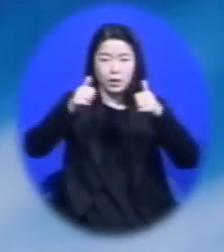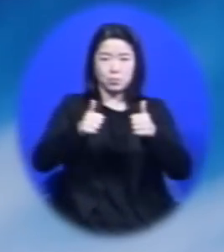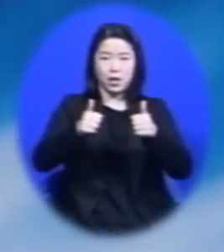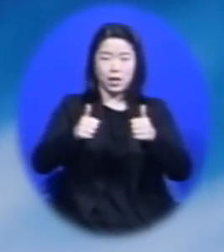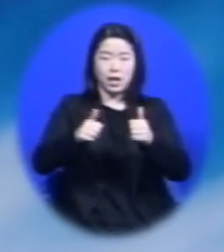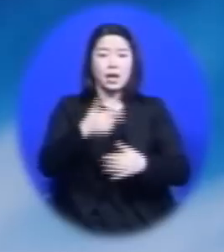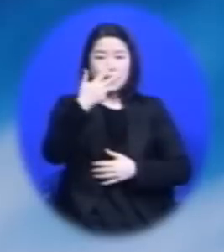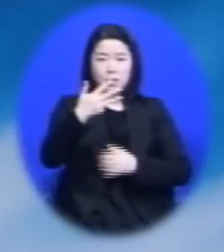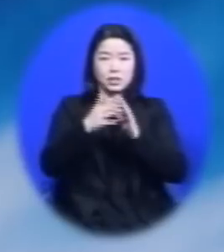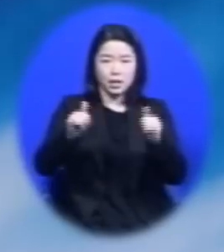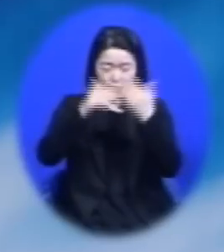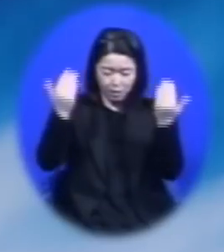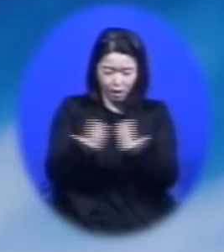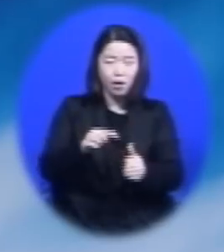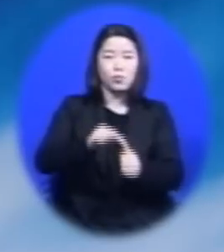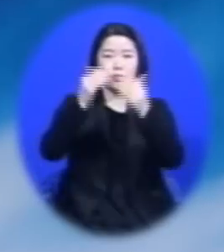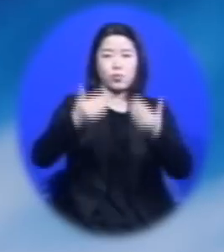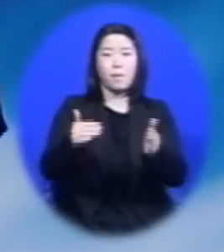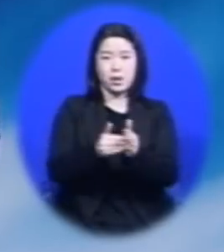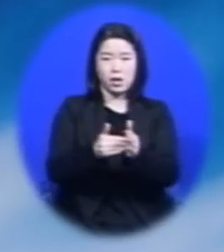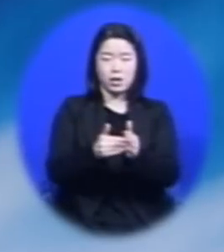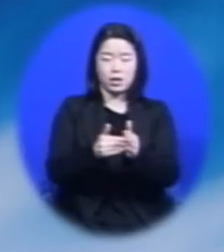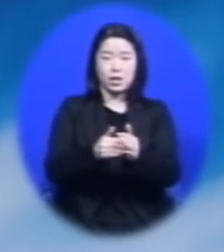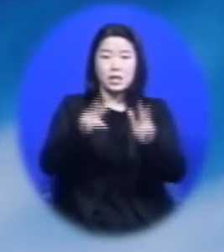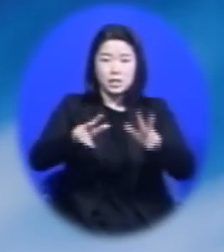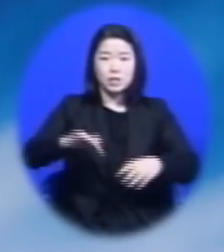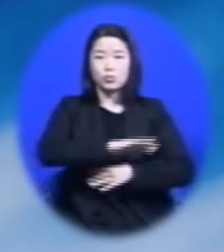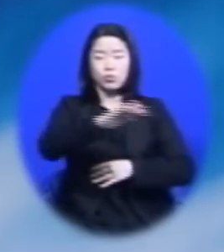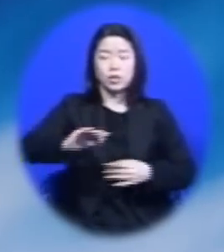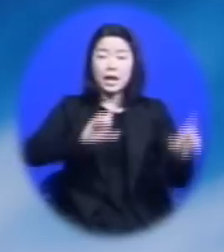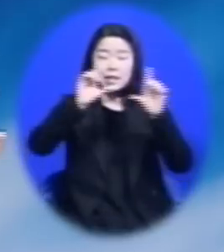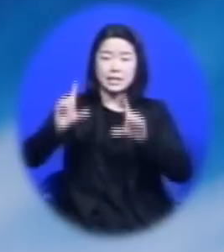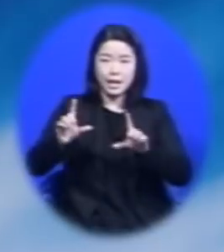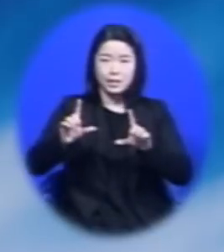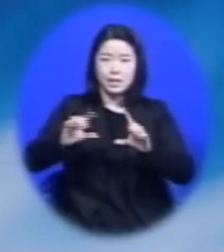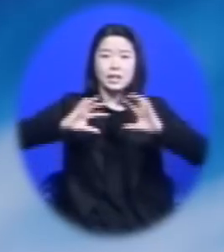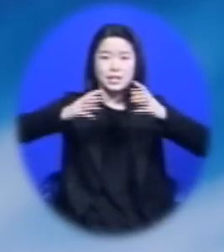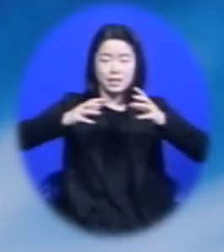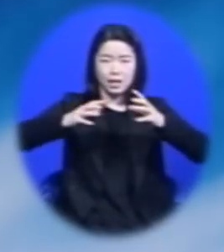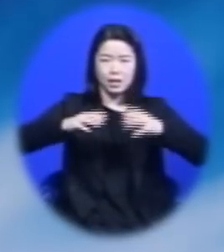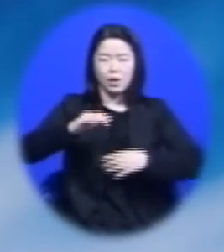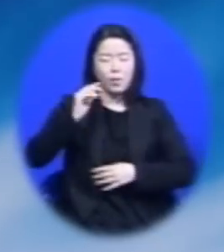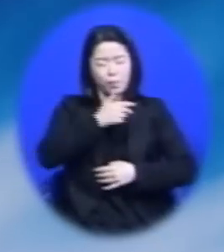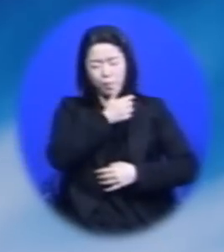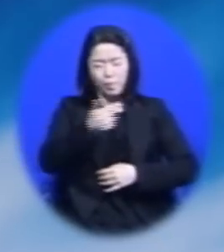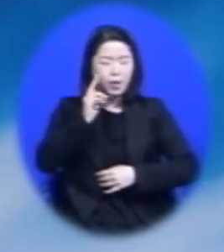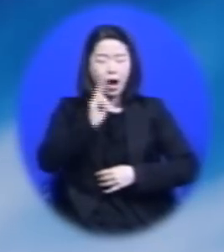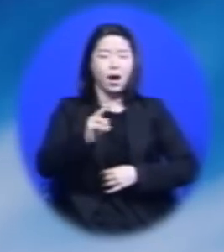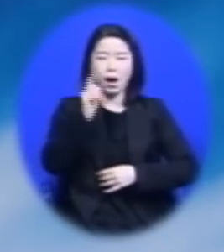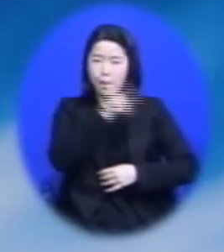다 구원받았습니다 지금 우리가 사는 세상이 굉장히 해집니다 하나님을